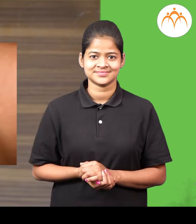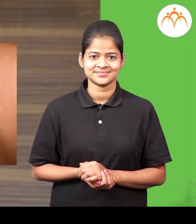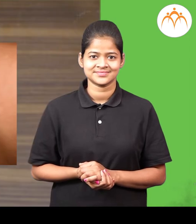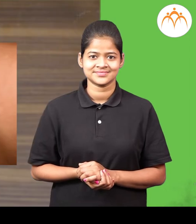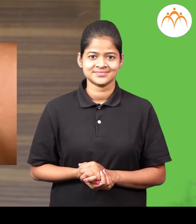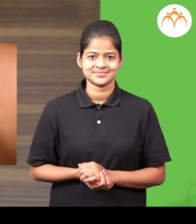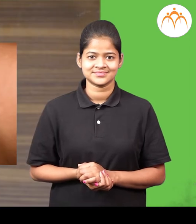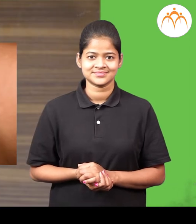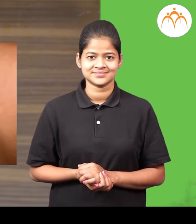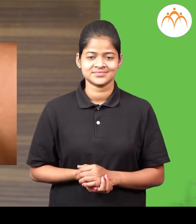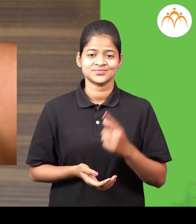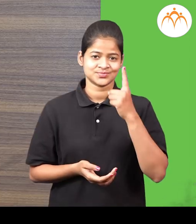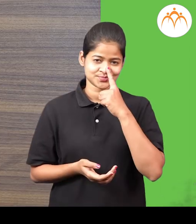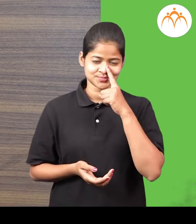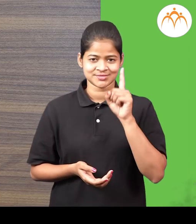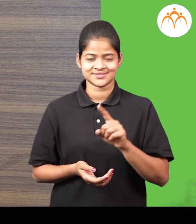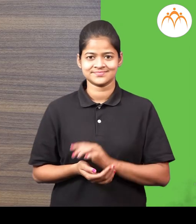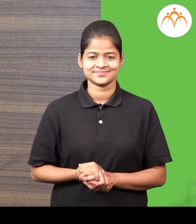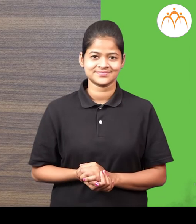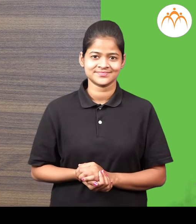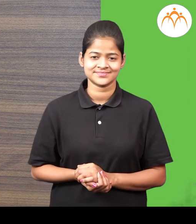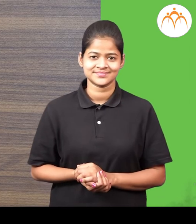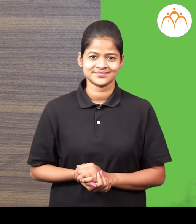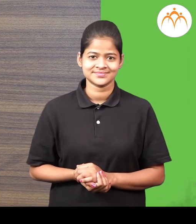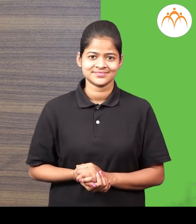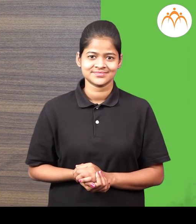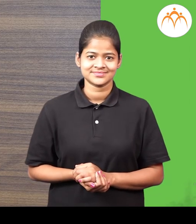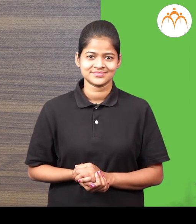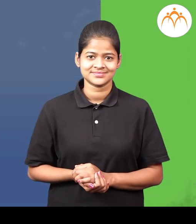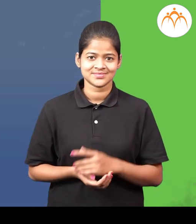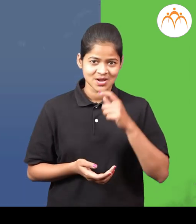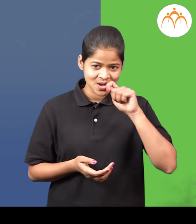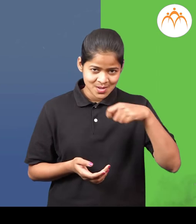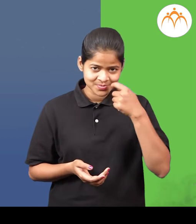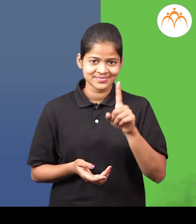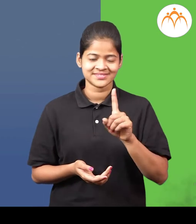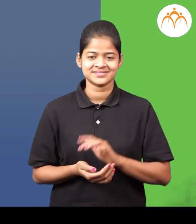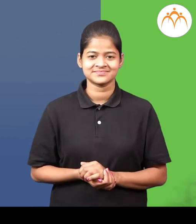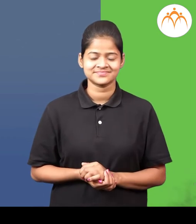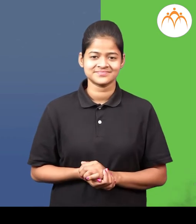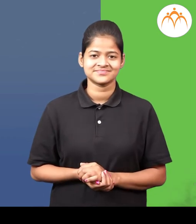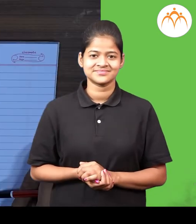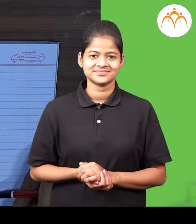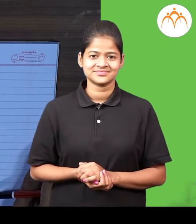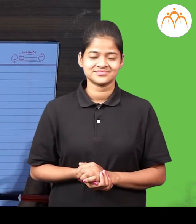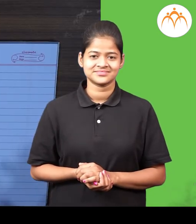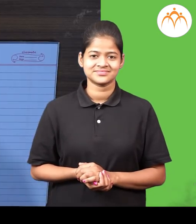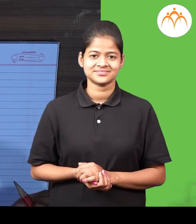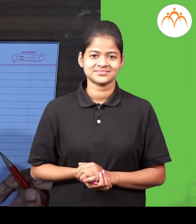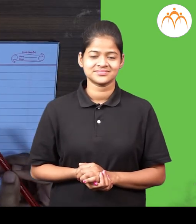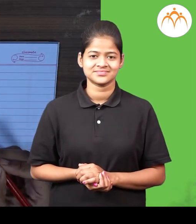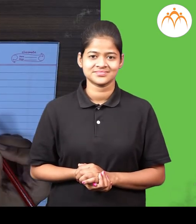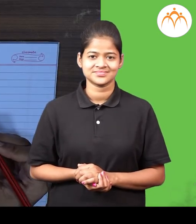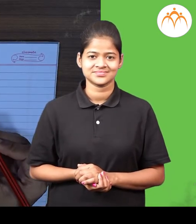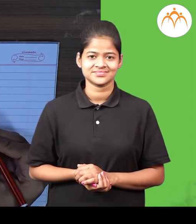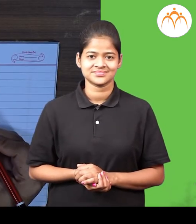एक नाक एक चमसा आता बहुयात